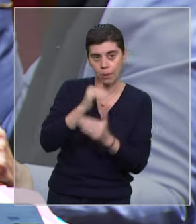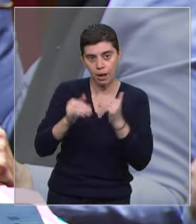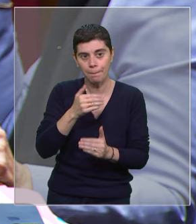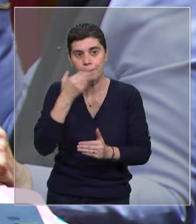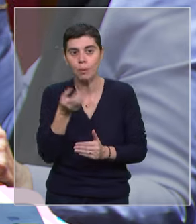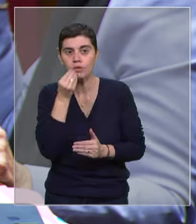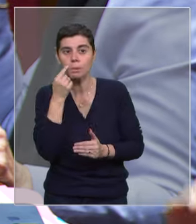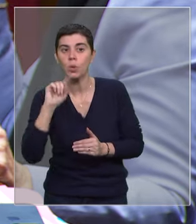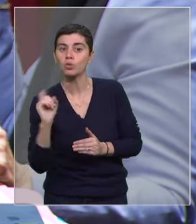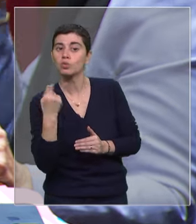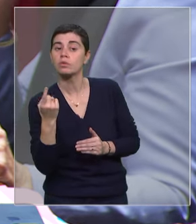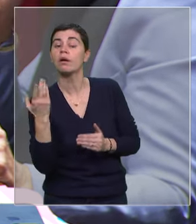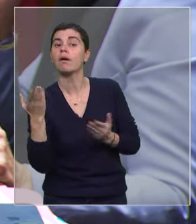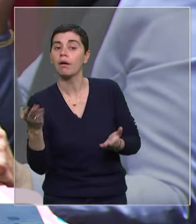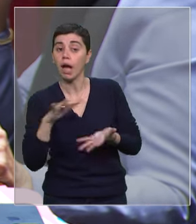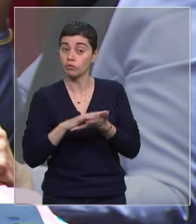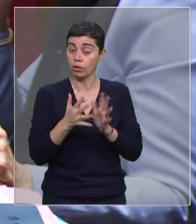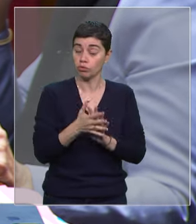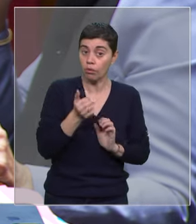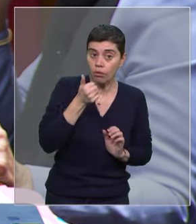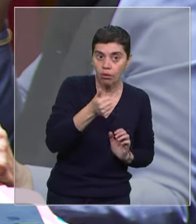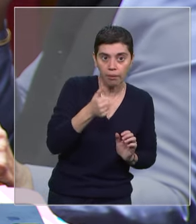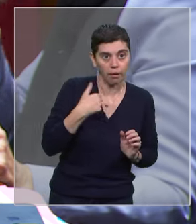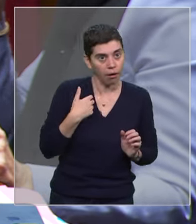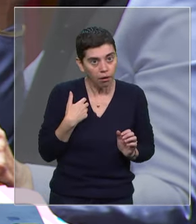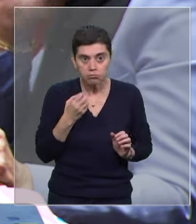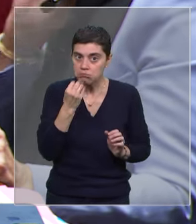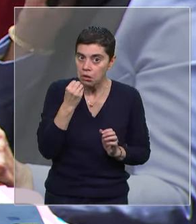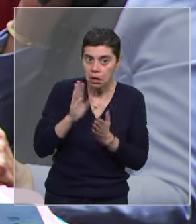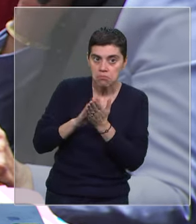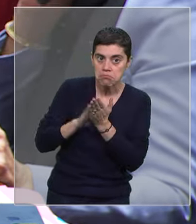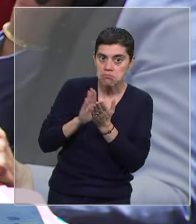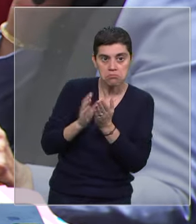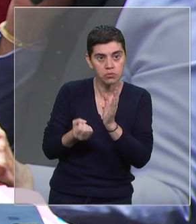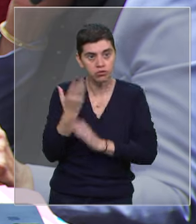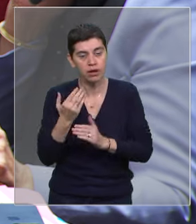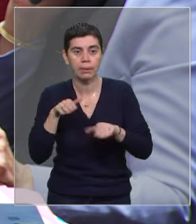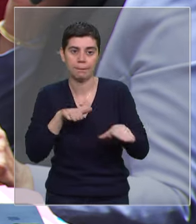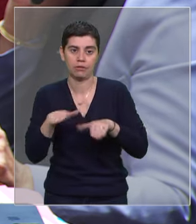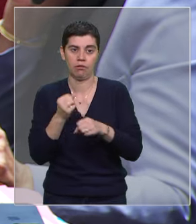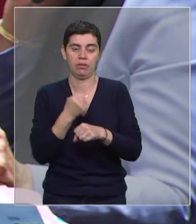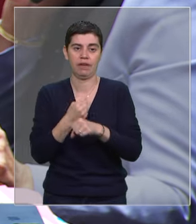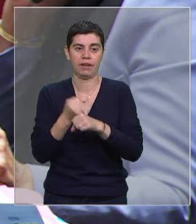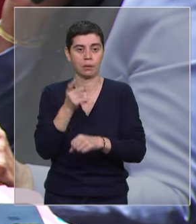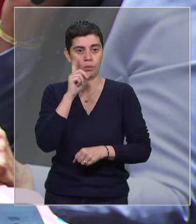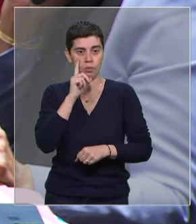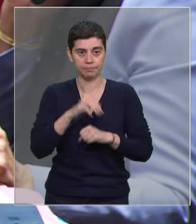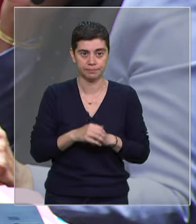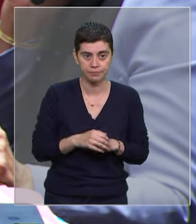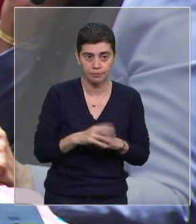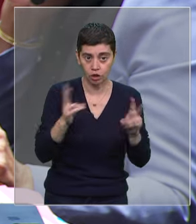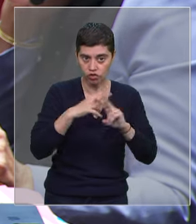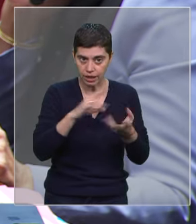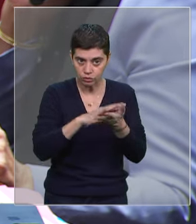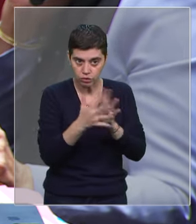d'ailleurs que les associations se félicitaient de la nouvelle manière avec laquelle nous avons travaillé. Pourquoi ? Parce que traditionnellement, les associations, elles faisaient